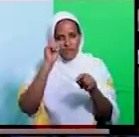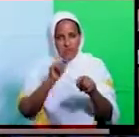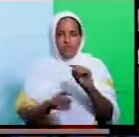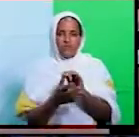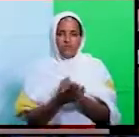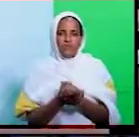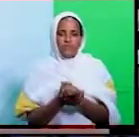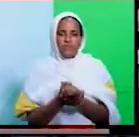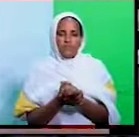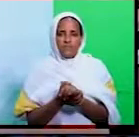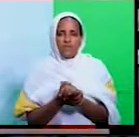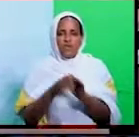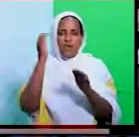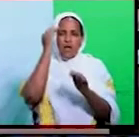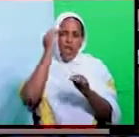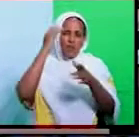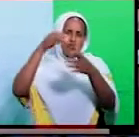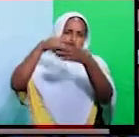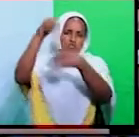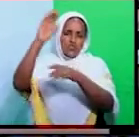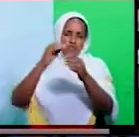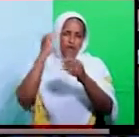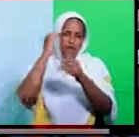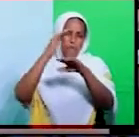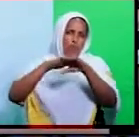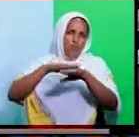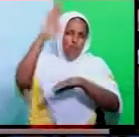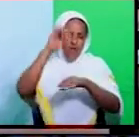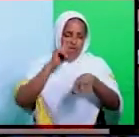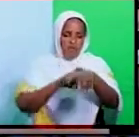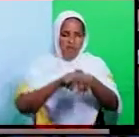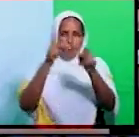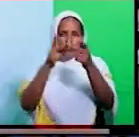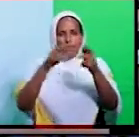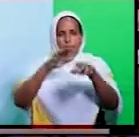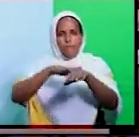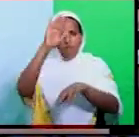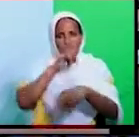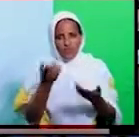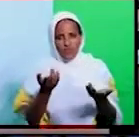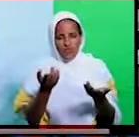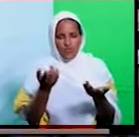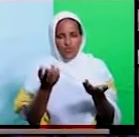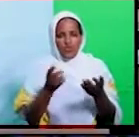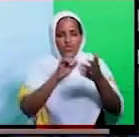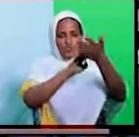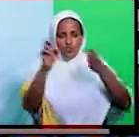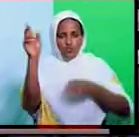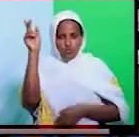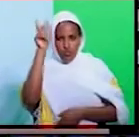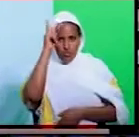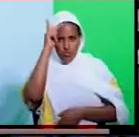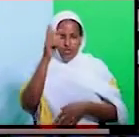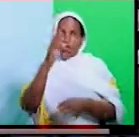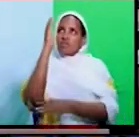ወደ እግዚአብሔር ለማደግ እግዚአብሔርን ለማግኘት ከሱ ጋር ለመዋሃድ ከሱ ጋር ህብረት ያለን እንድንሆን ስለሆነ መጽሐፍ ቅዱስም የተጻፈው በዛ